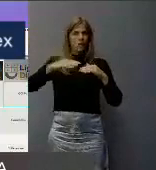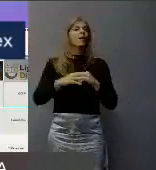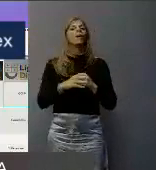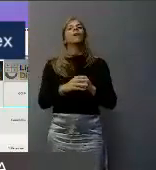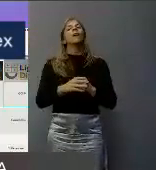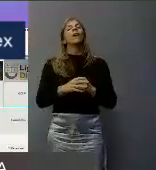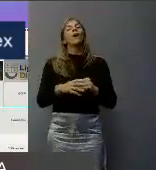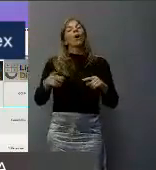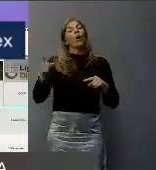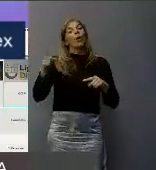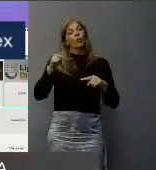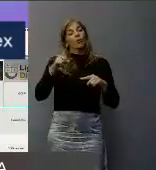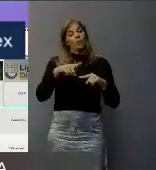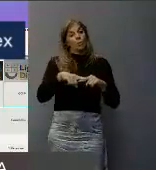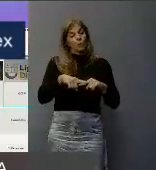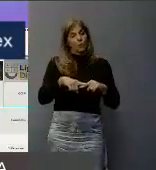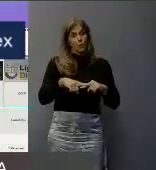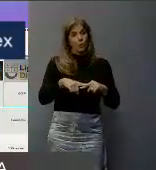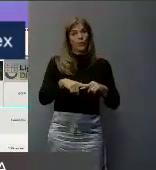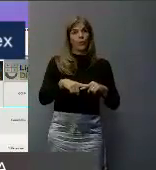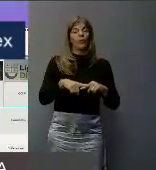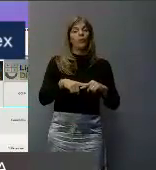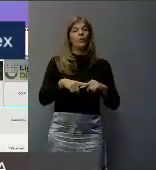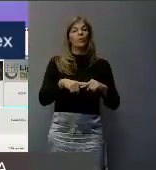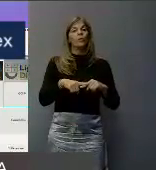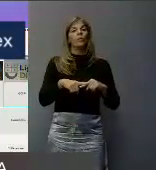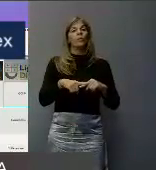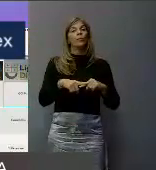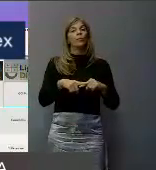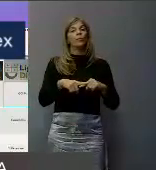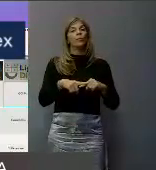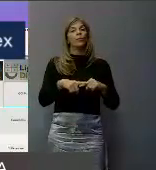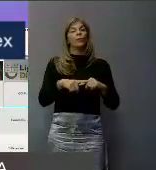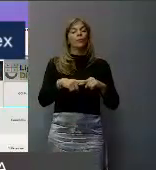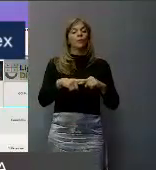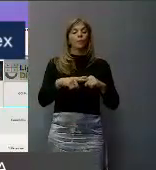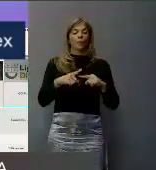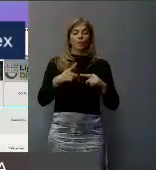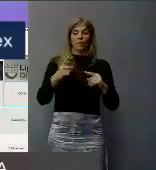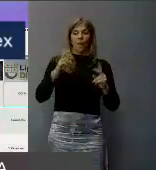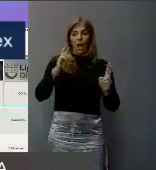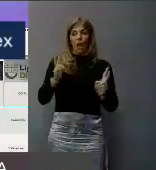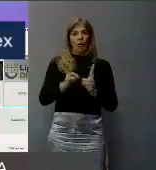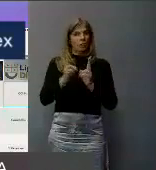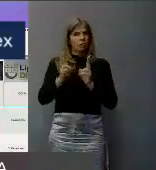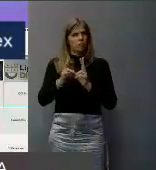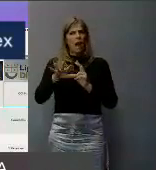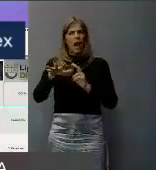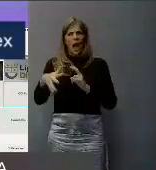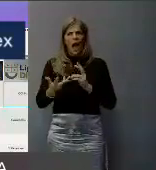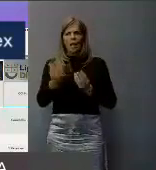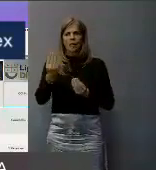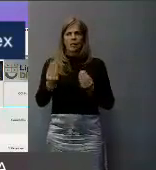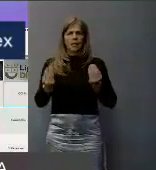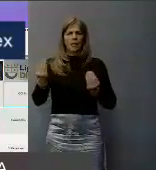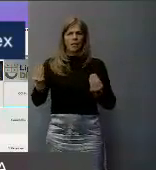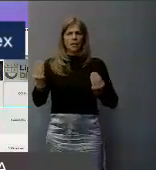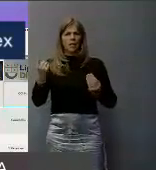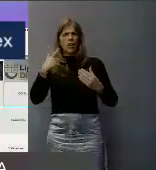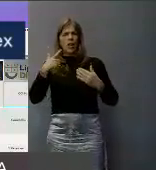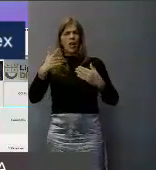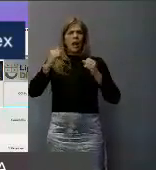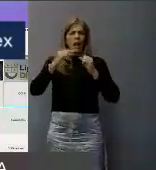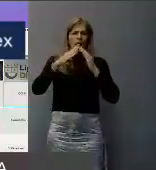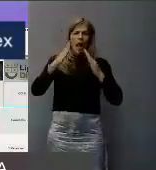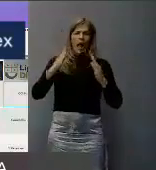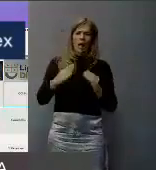nel corso dell eventuale audizione altri soggetti aventi titolo grazie